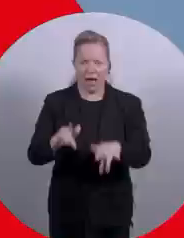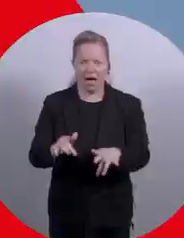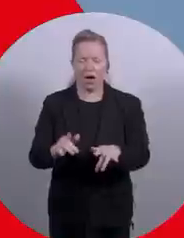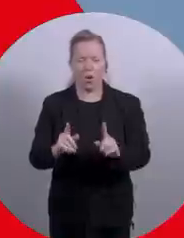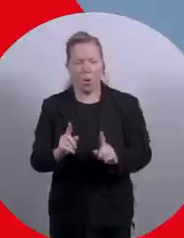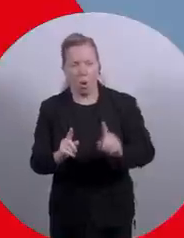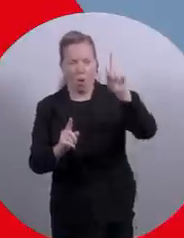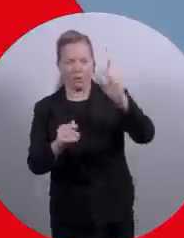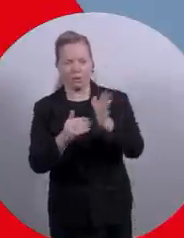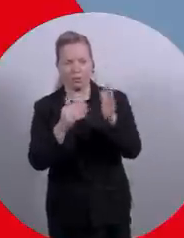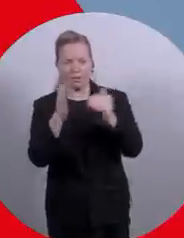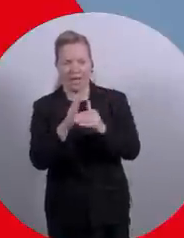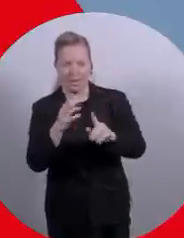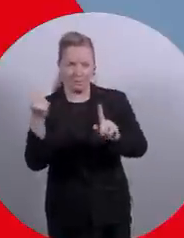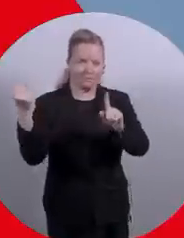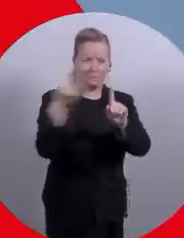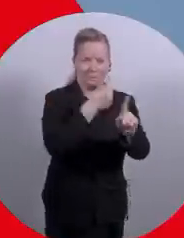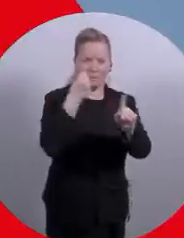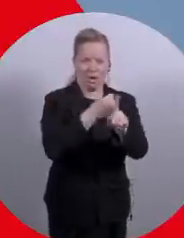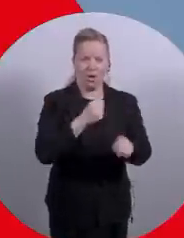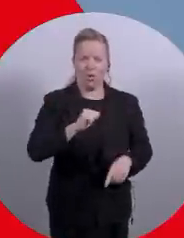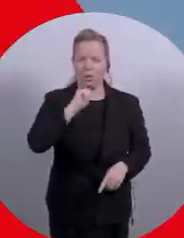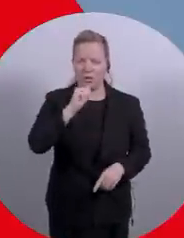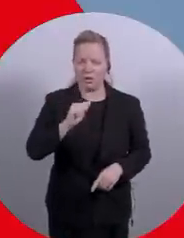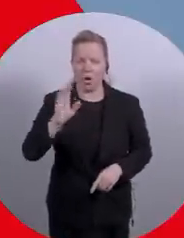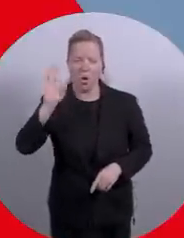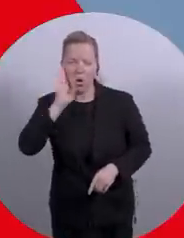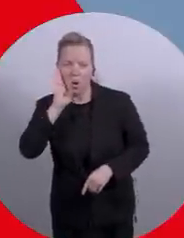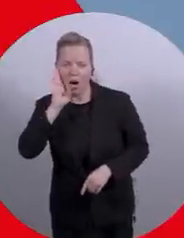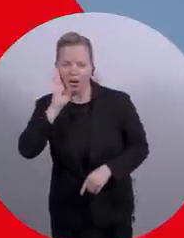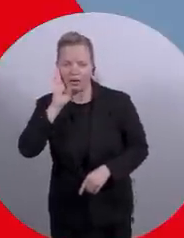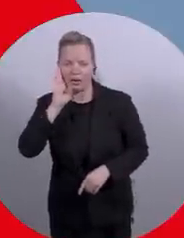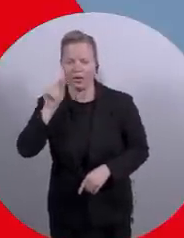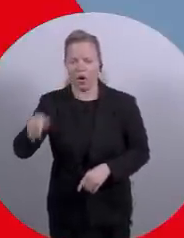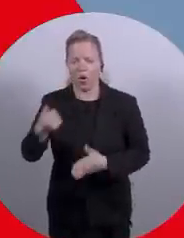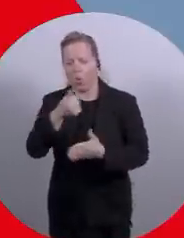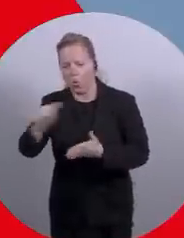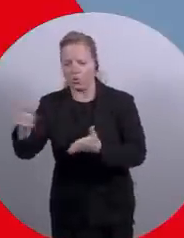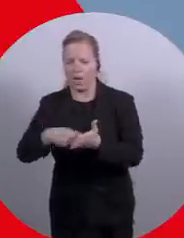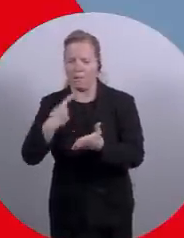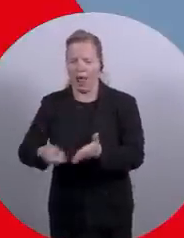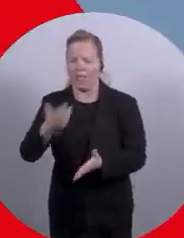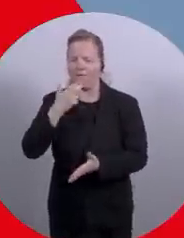auf dieses System treten und dass sie nicht auf diejenigen die 100 Leute schließen